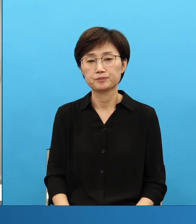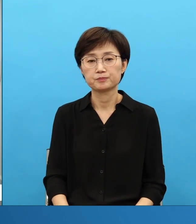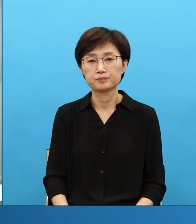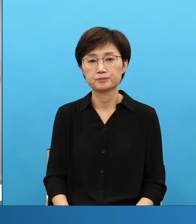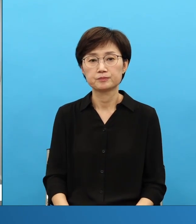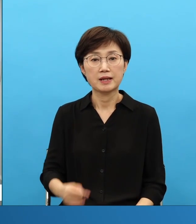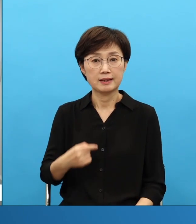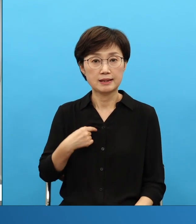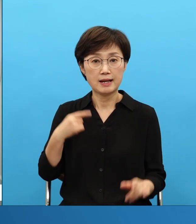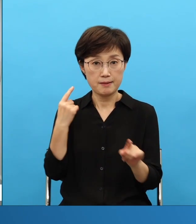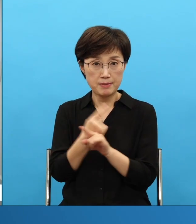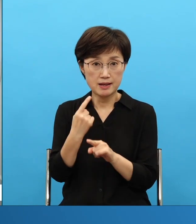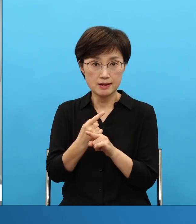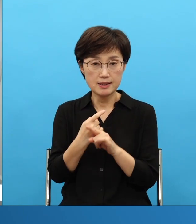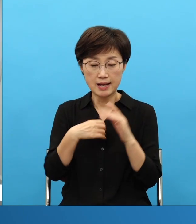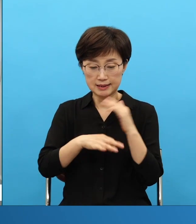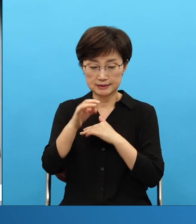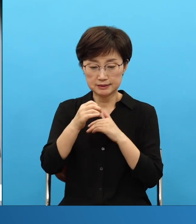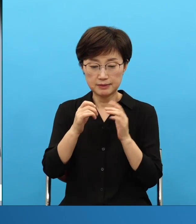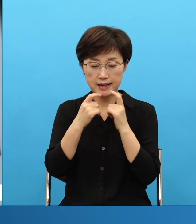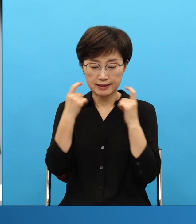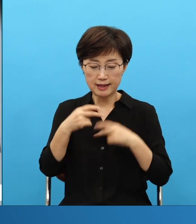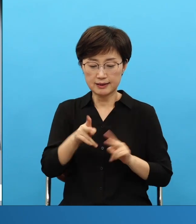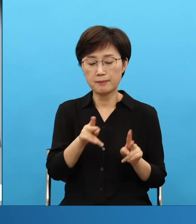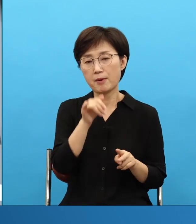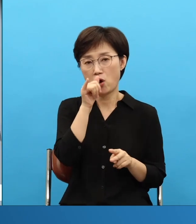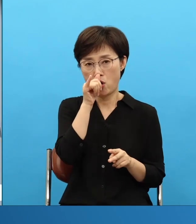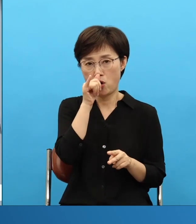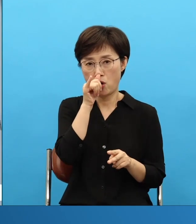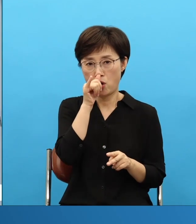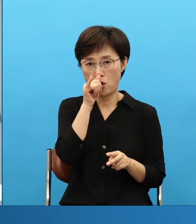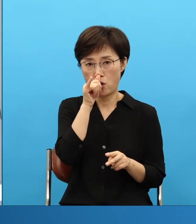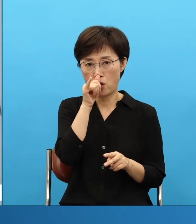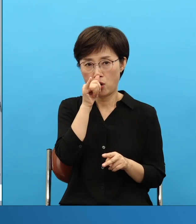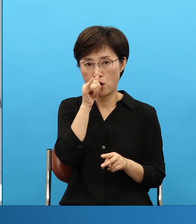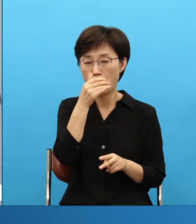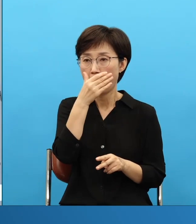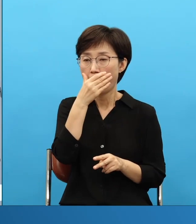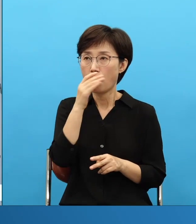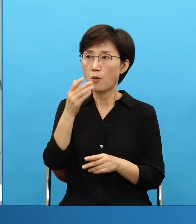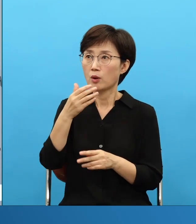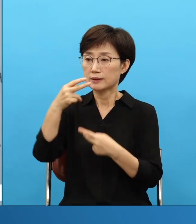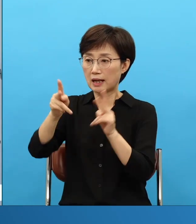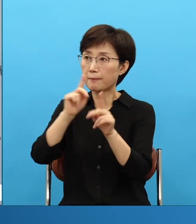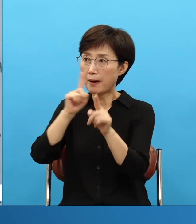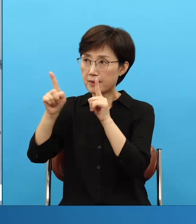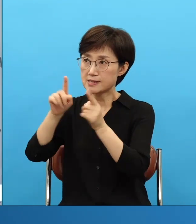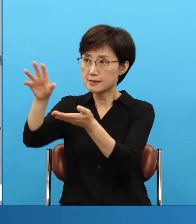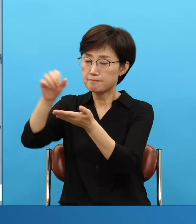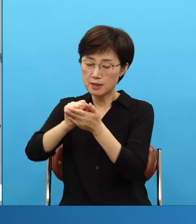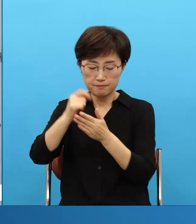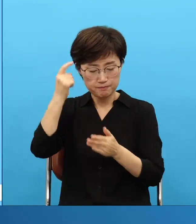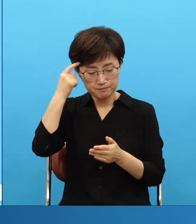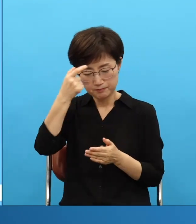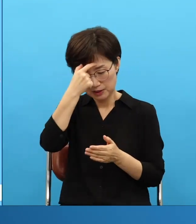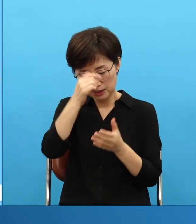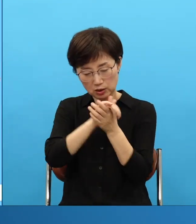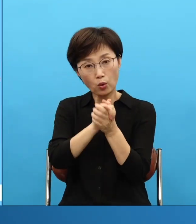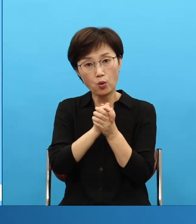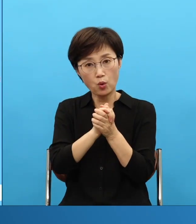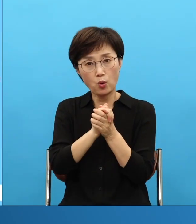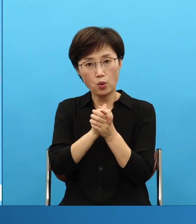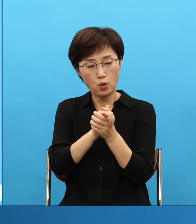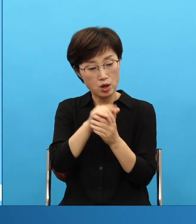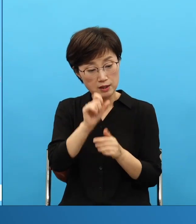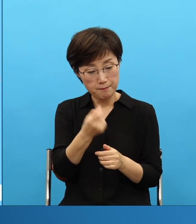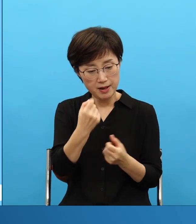나는 아침마다 개인 다락방을 하면서 본부 말씀, 강단 말씀, 기도 수첩 말씀을 묵상하는 시간을 가지는데 영적으로